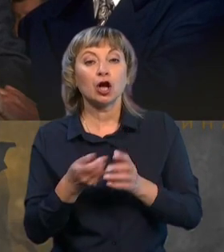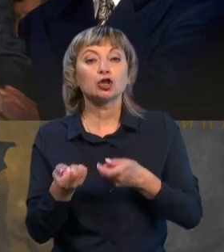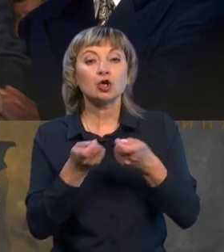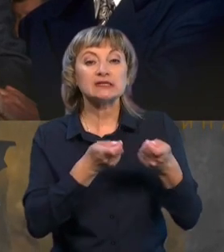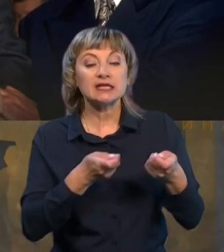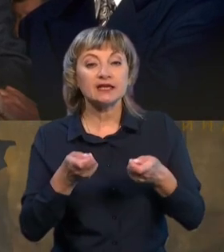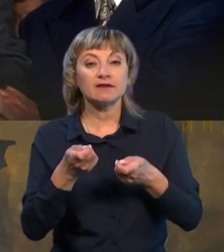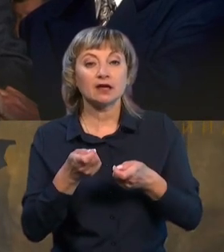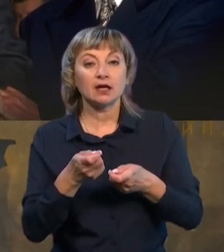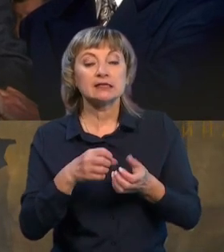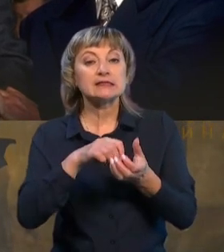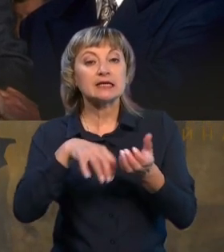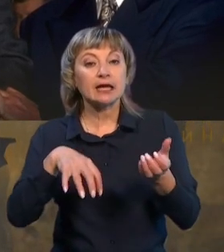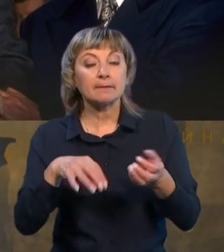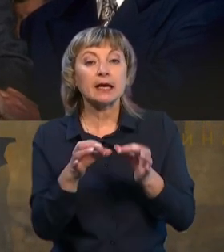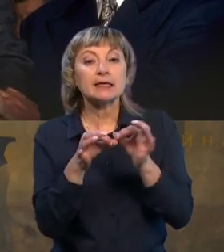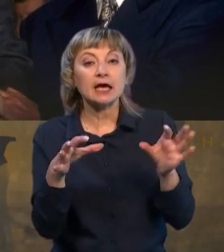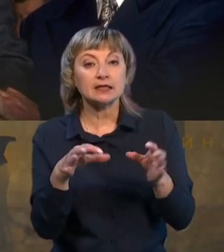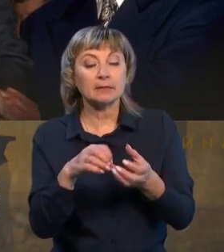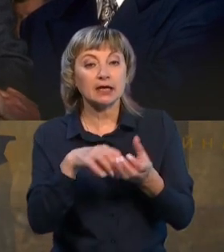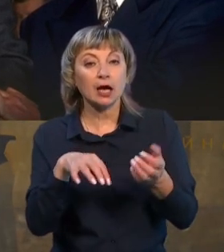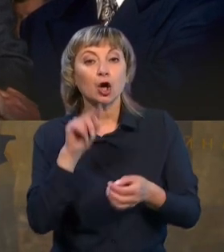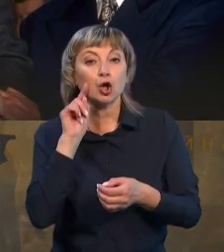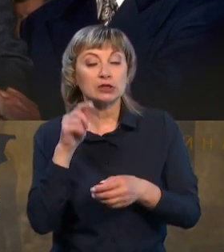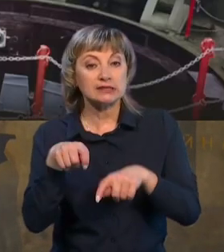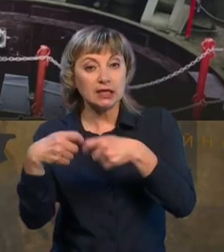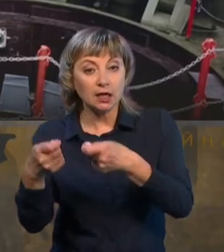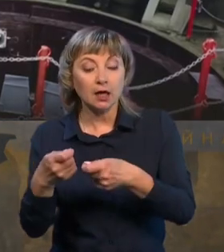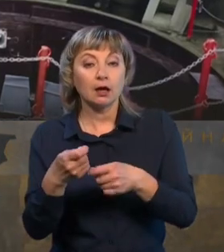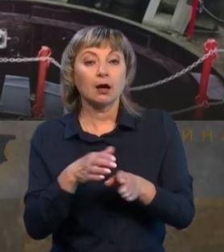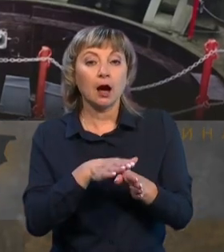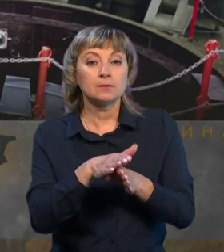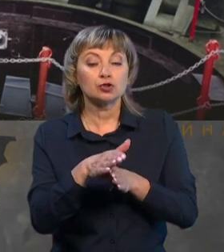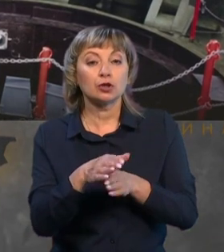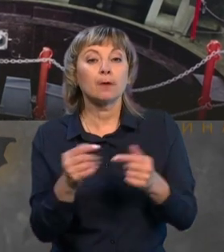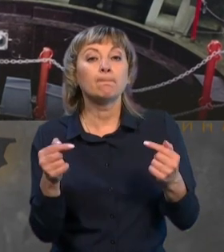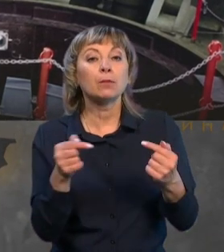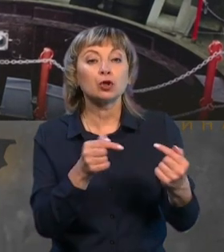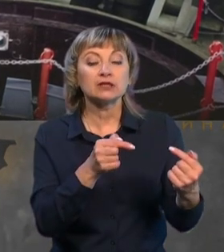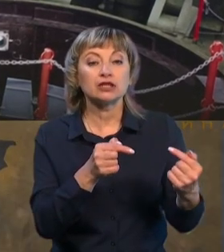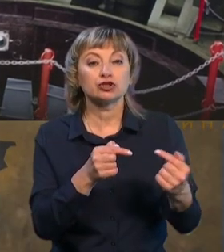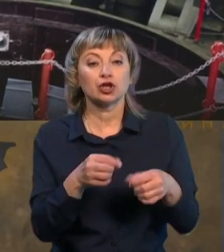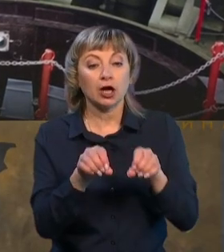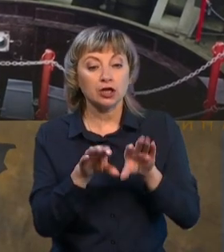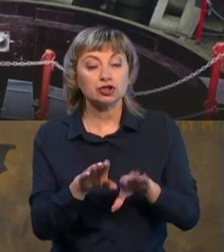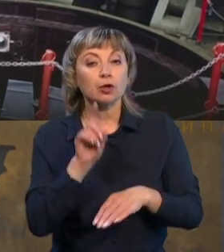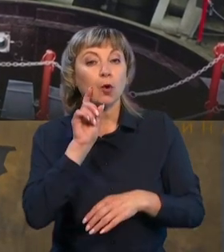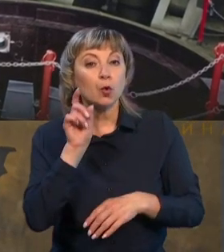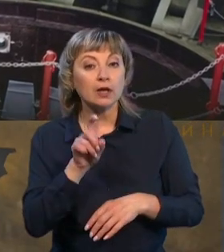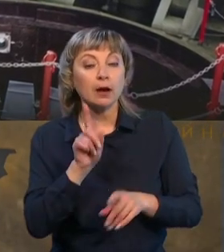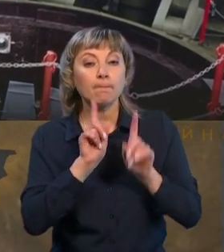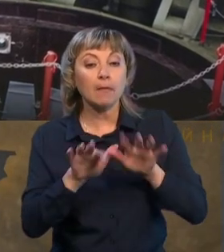з крилатими ядерними ракетами Росії вона абсолютно протирічить рішенням українського